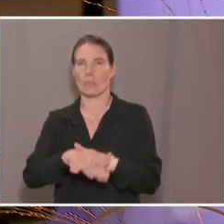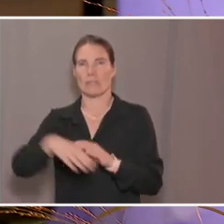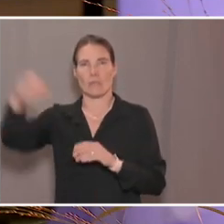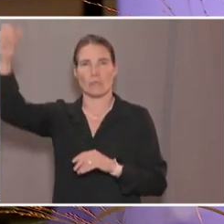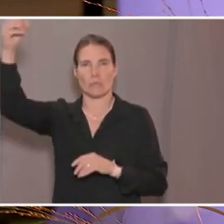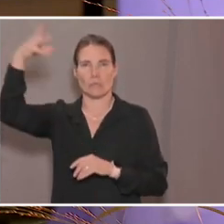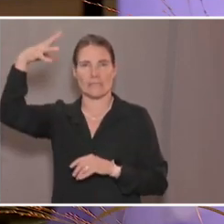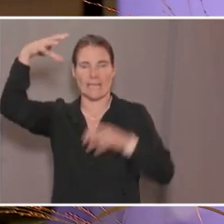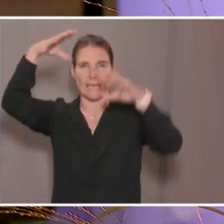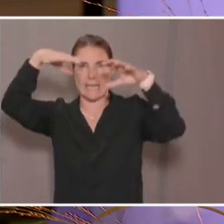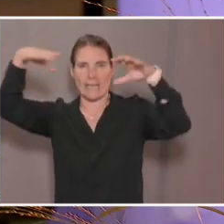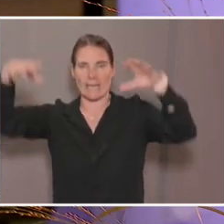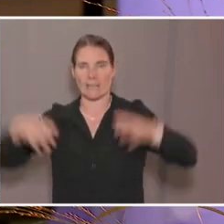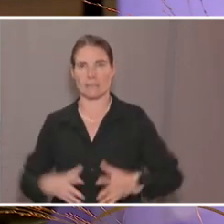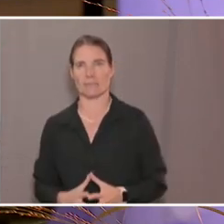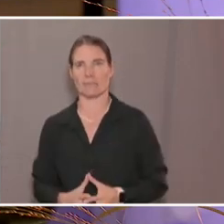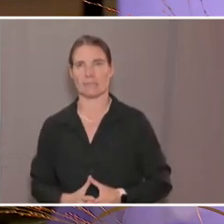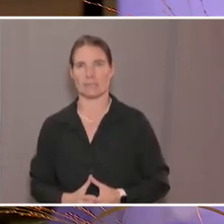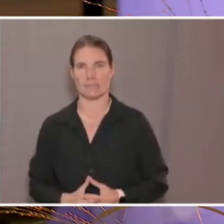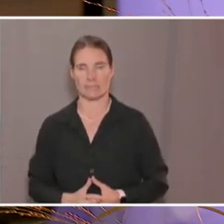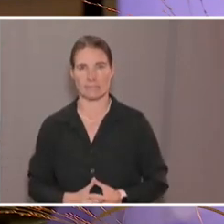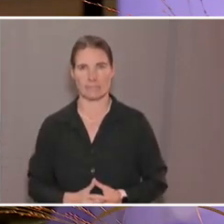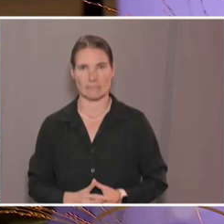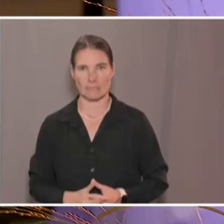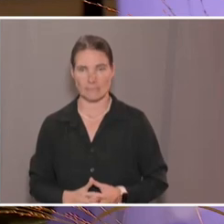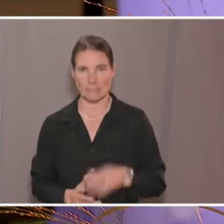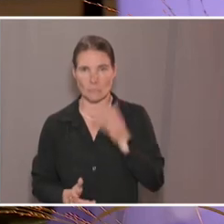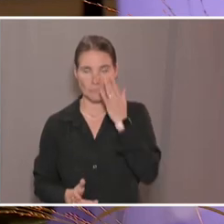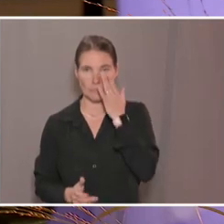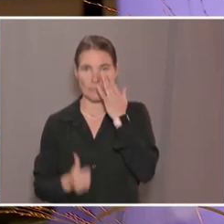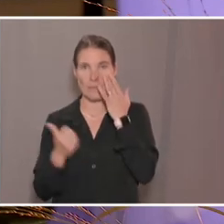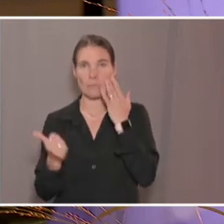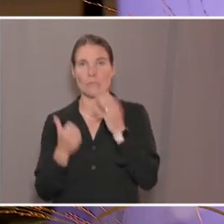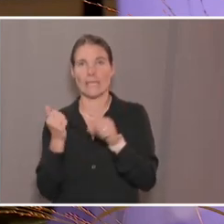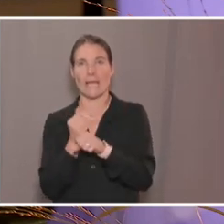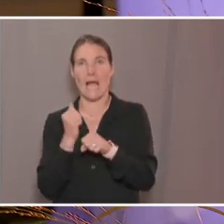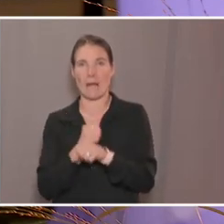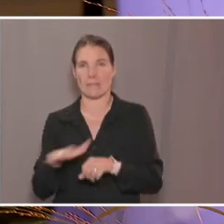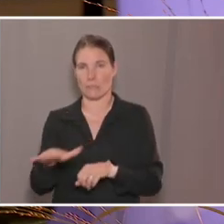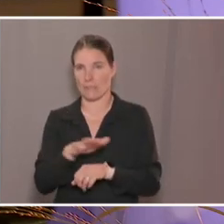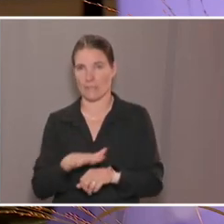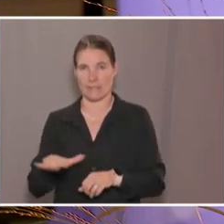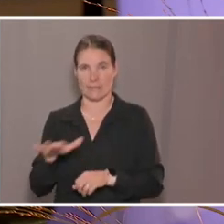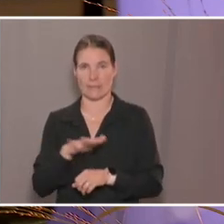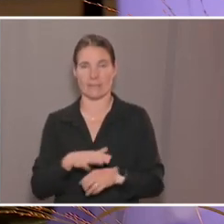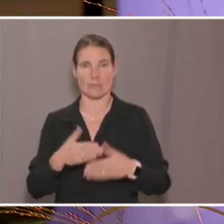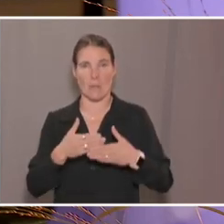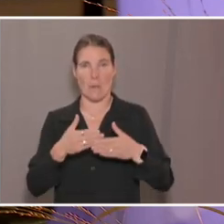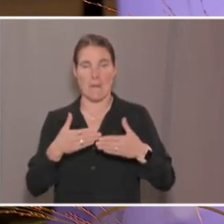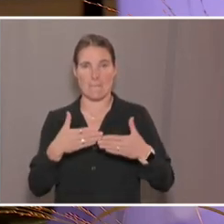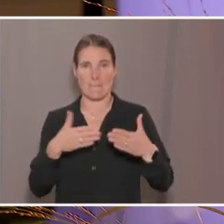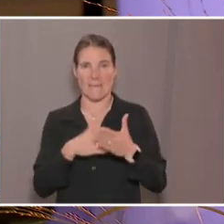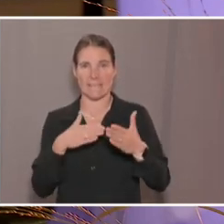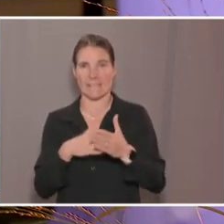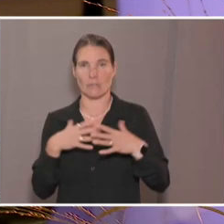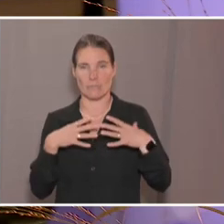Photovoltaikanlage. Ich will aber auch noch erwähnen, es kann moderne Arbeitswelten beinhalten. Es ist barrierefrei auf